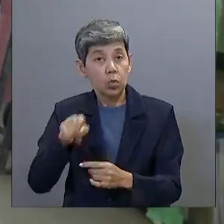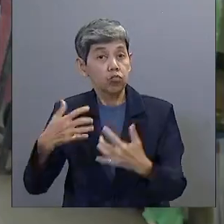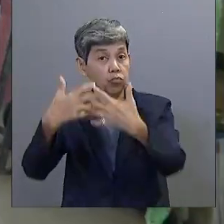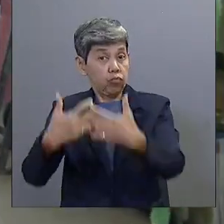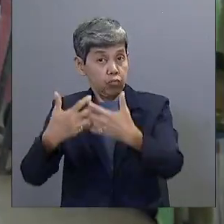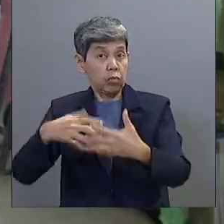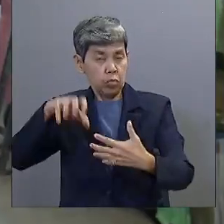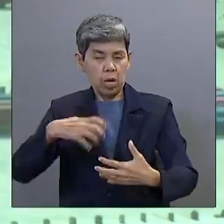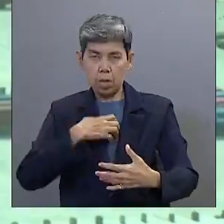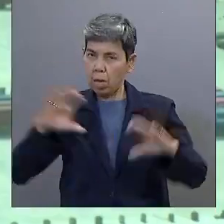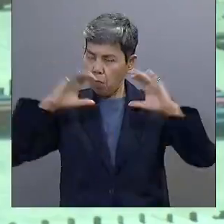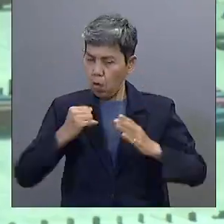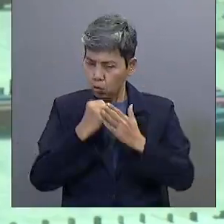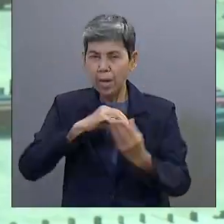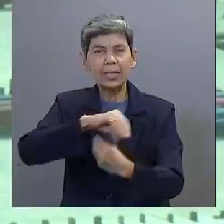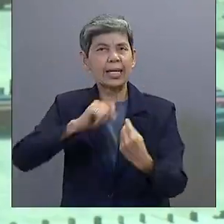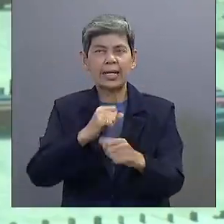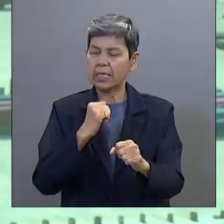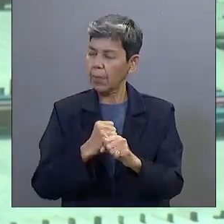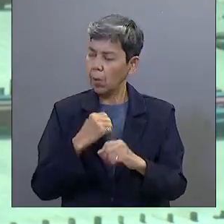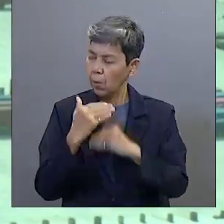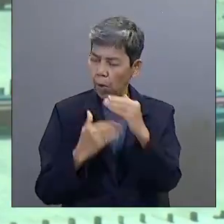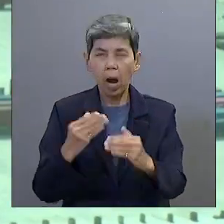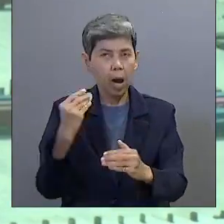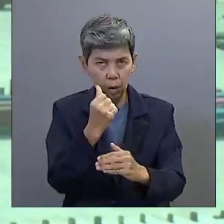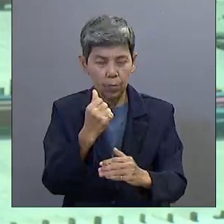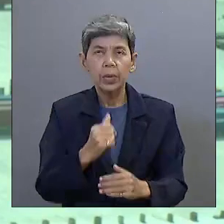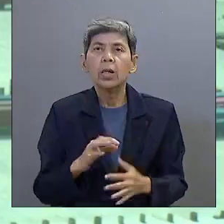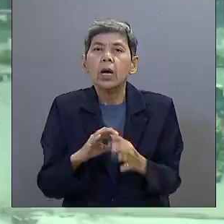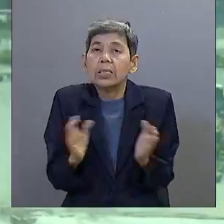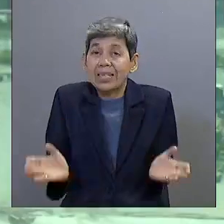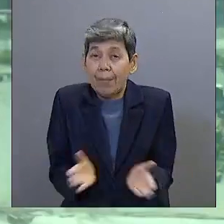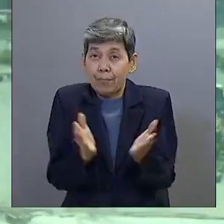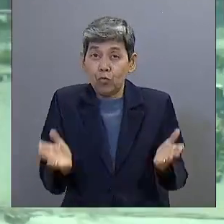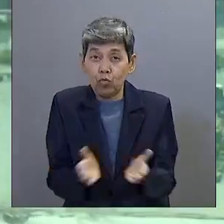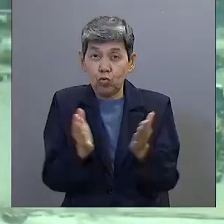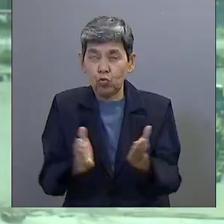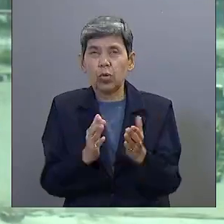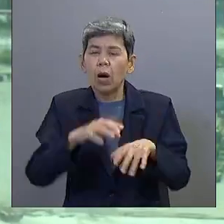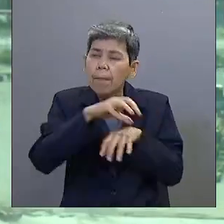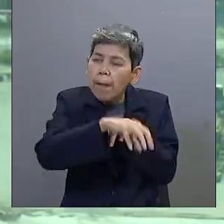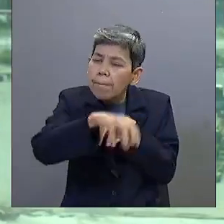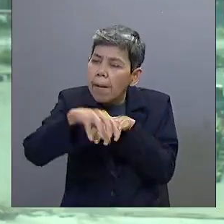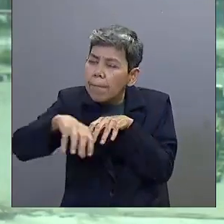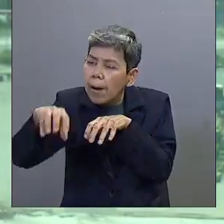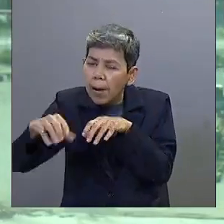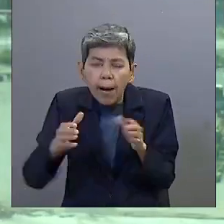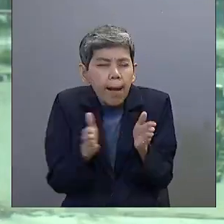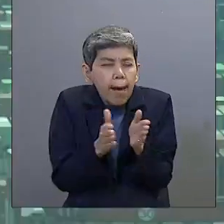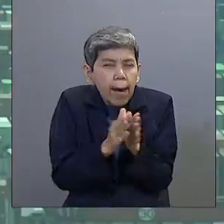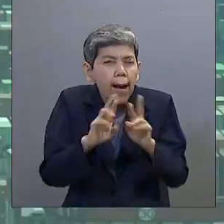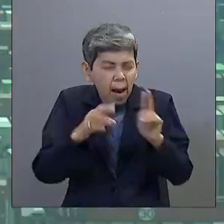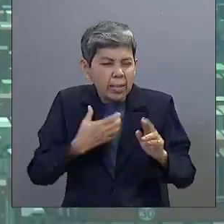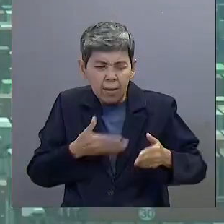องการที่จะให้รัฐเร่งฟื้นฟูเศรษฐกิจให้กลับมาเร็วที่สุดรวมไปถึงการสนับสนุนธุรกิจขนาดเล็กมากๆหรือว่าไมโคร SME